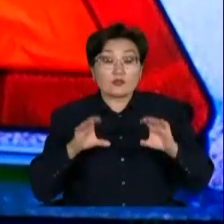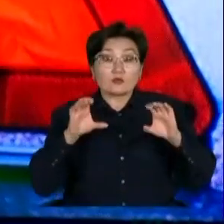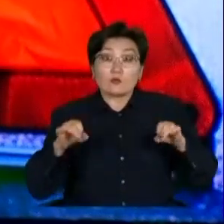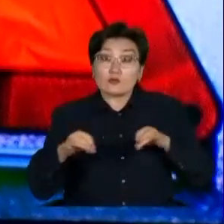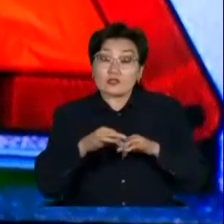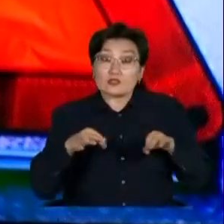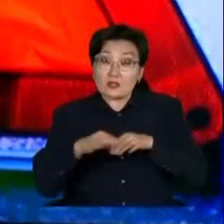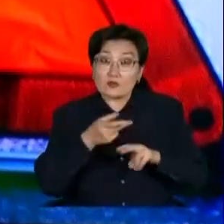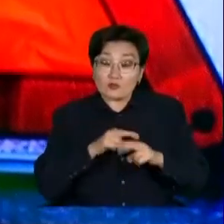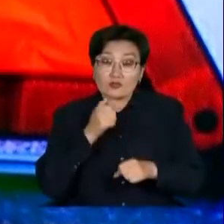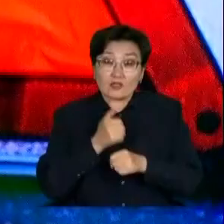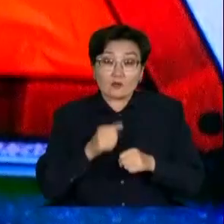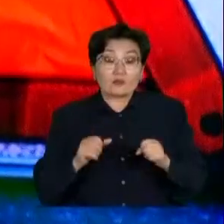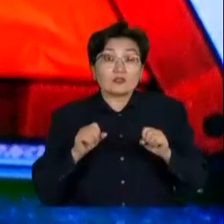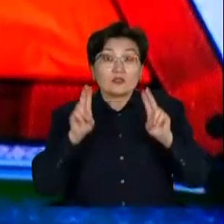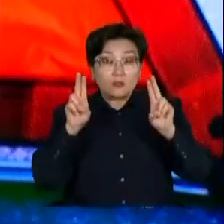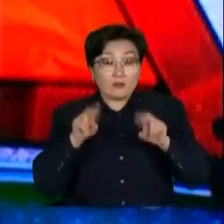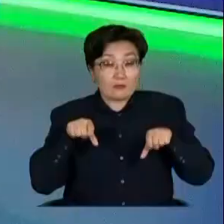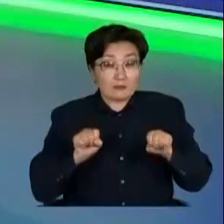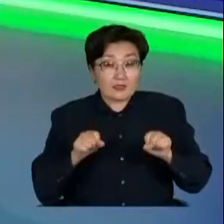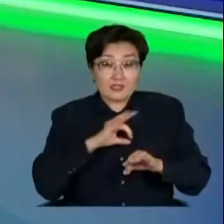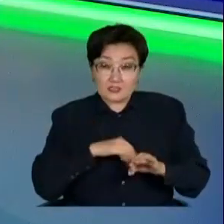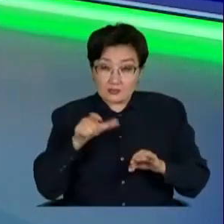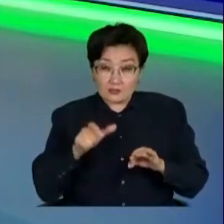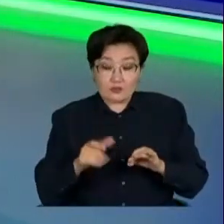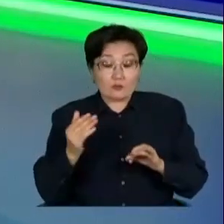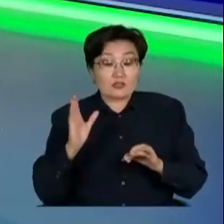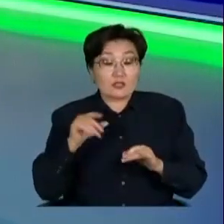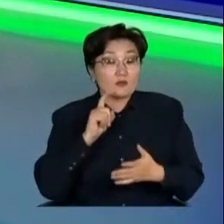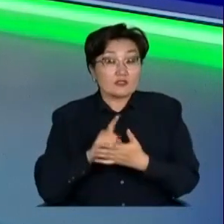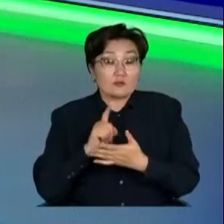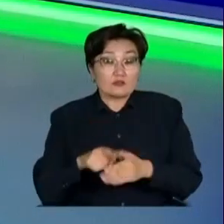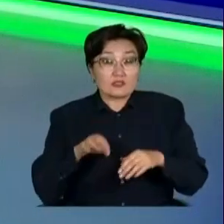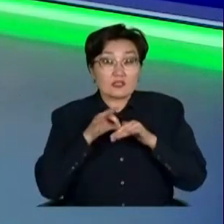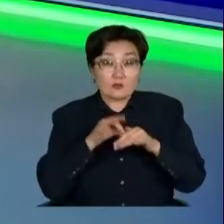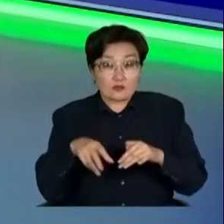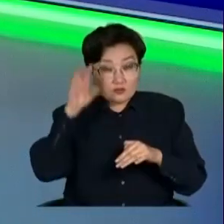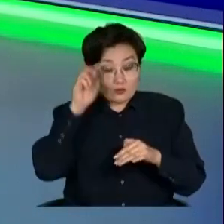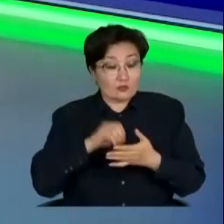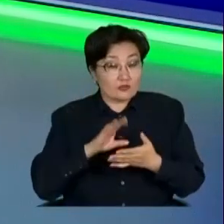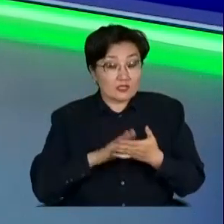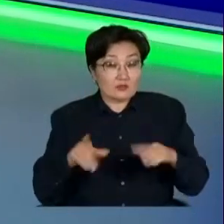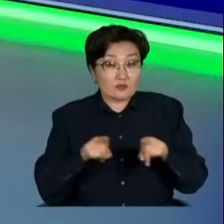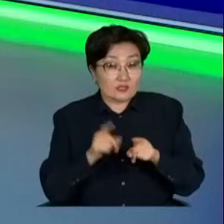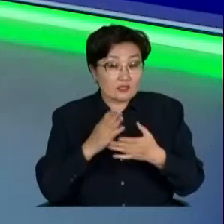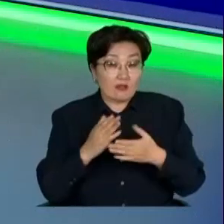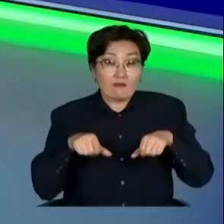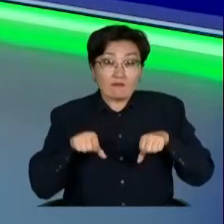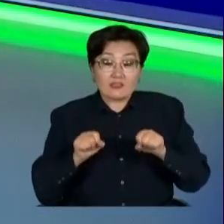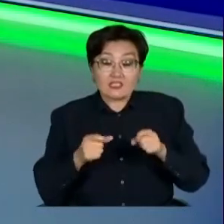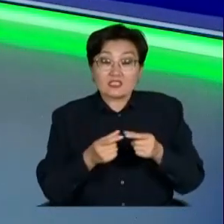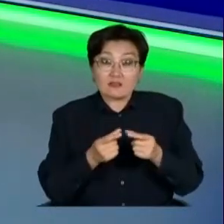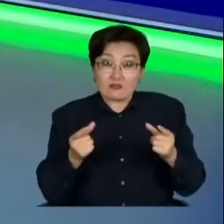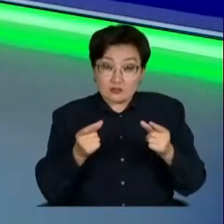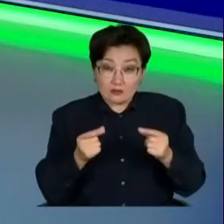который ужесточает требования к мопедистам. Они будут обязаны пройти государственную регистрацию, а также иметь водительское